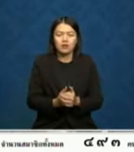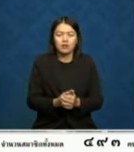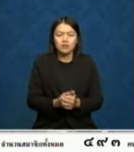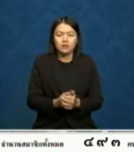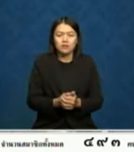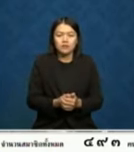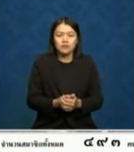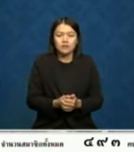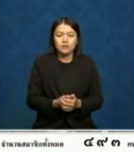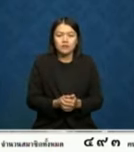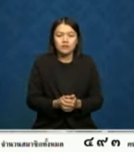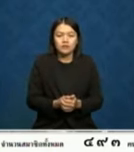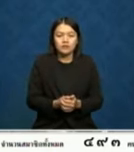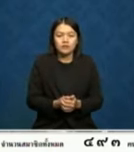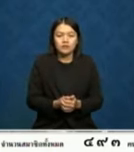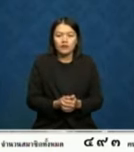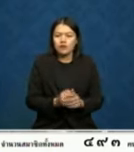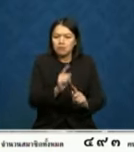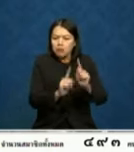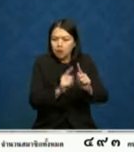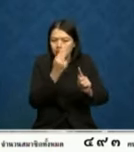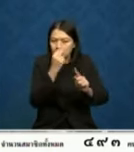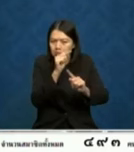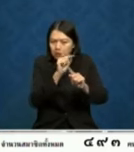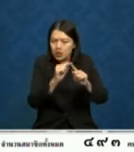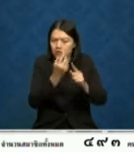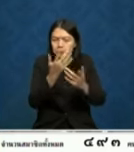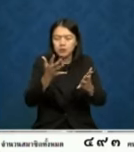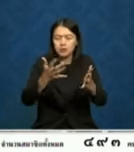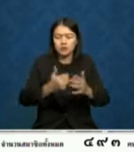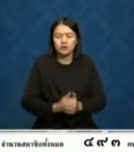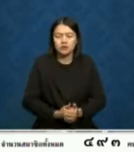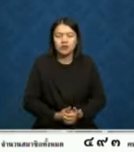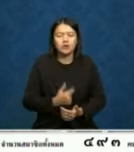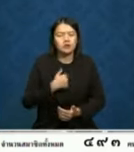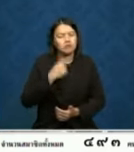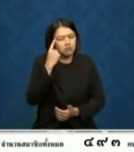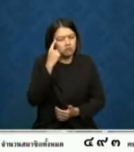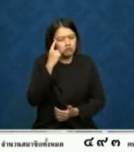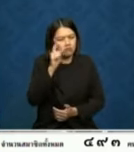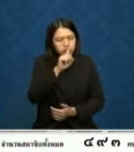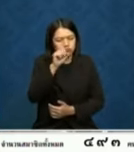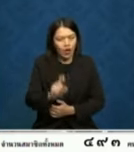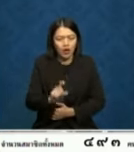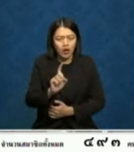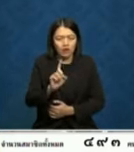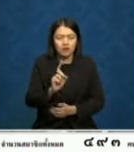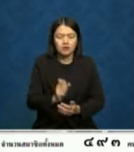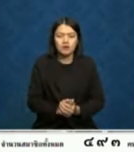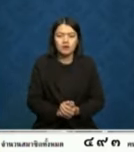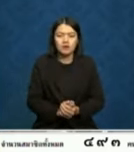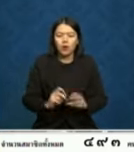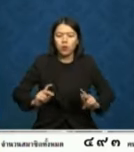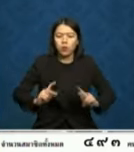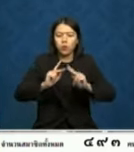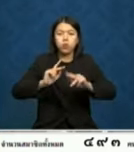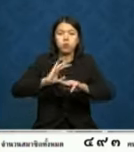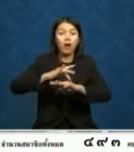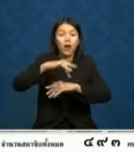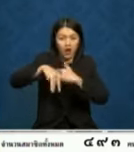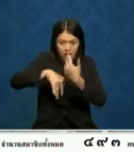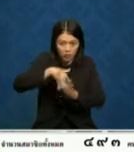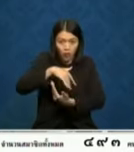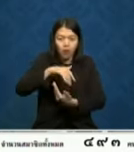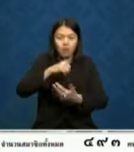การระบุตัวชี้วัดในเปอร์เซ็นต์ร้อยละไว้ซึ่งอันนี้ก็ตั้งน่าตั้งข้อสังเกตนะครับว่ากระทรวงทรัพยากร